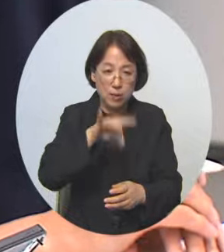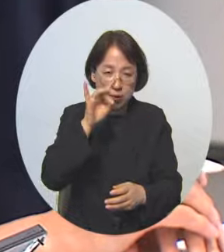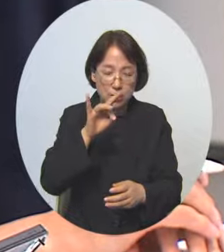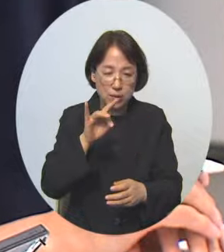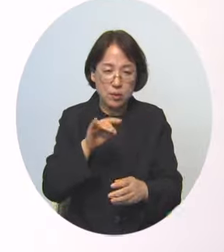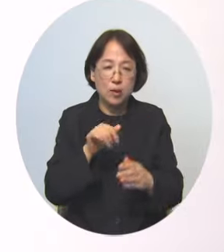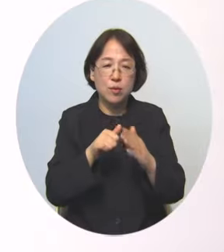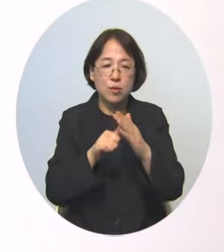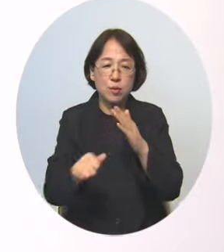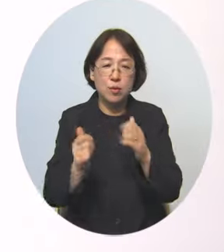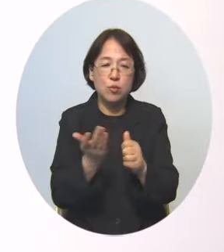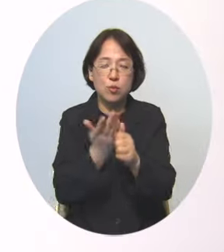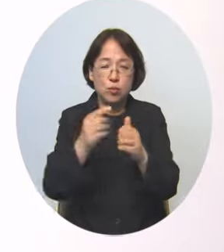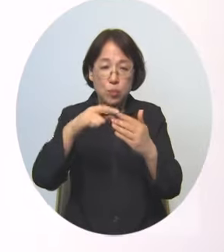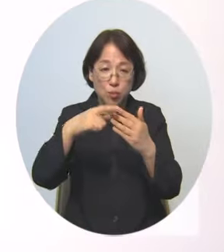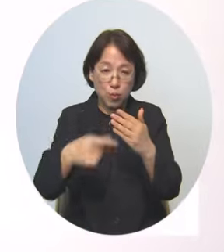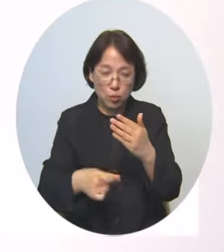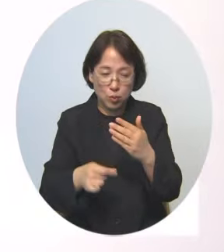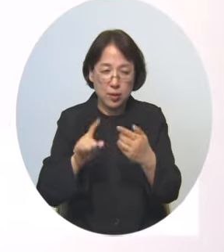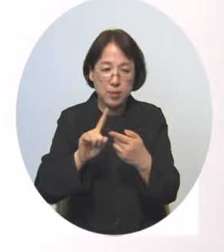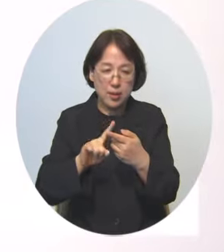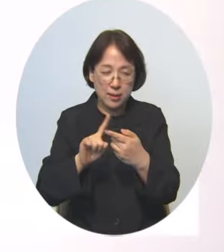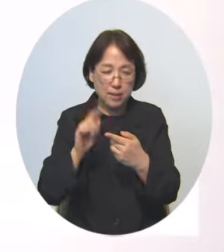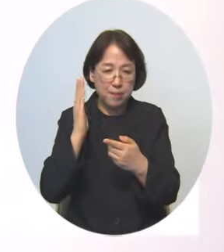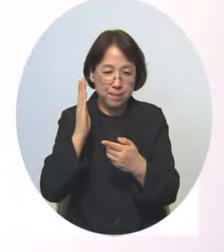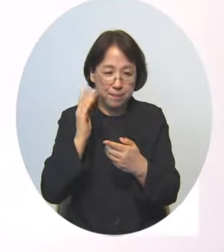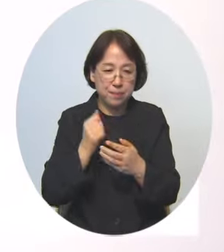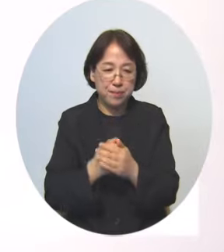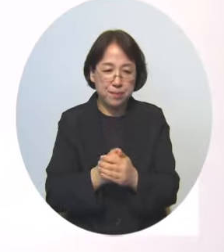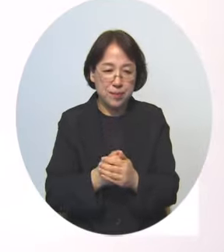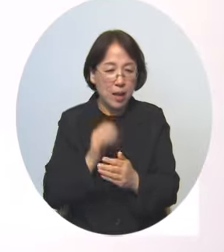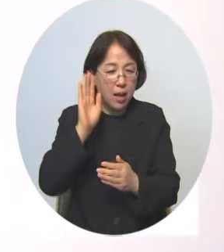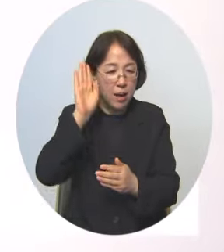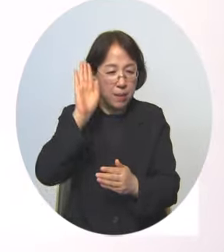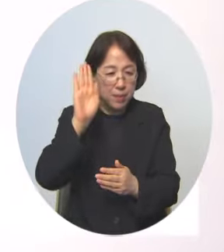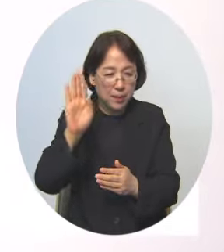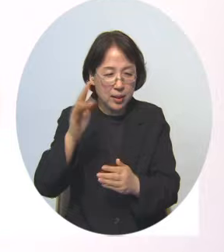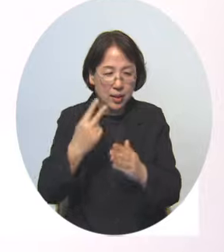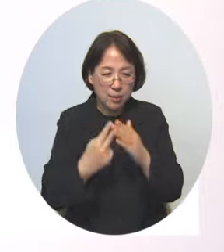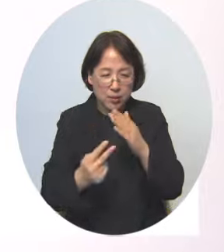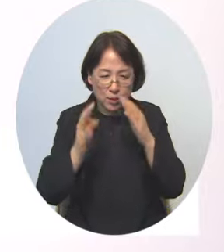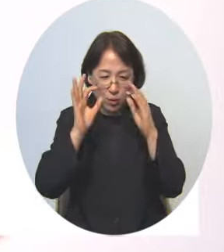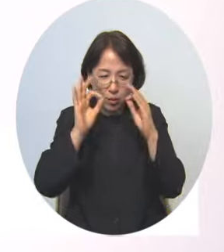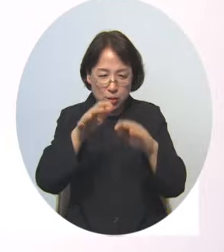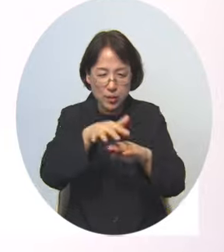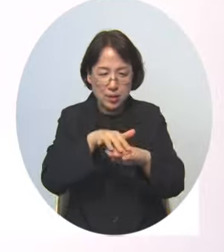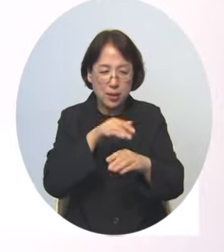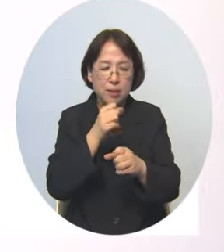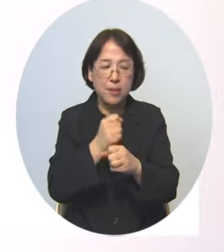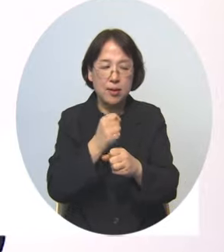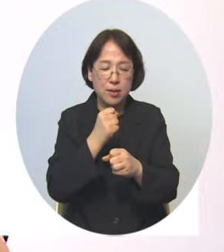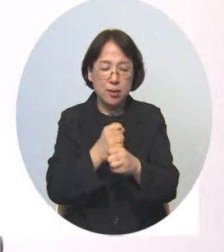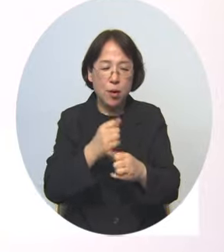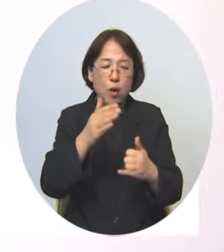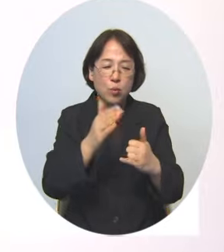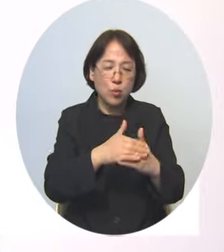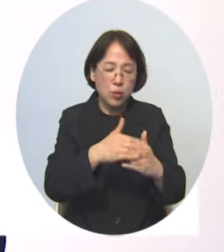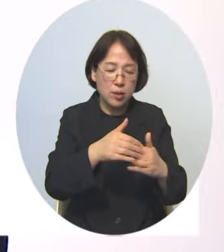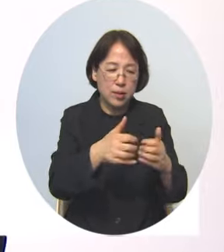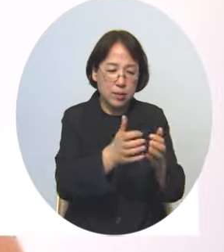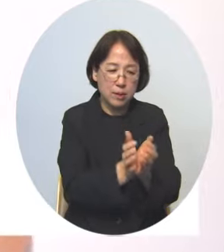언급했습니다. 미래를 우리가 내다볼 수 있는 그런 시스템을 좀 만들어서 유스, 유소년